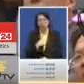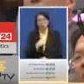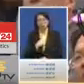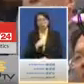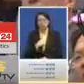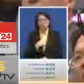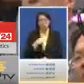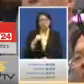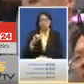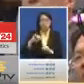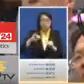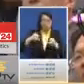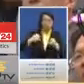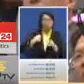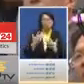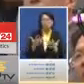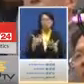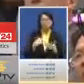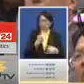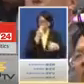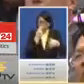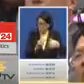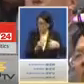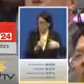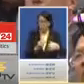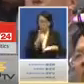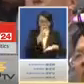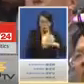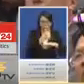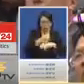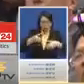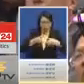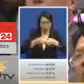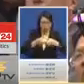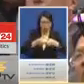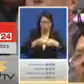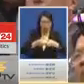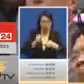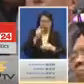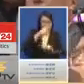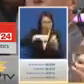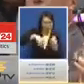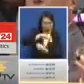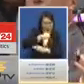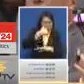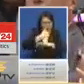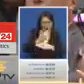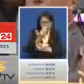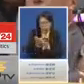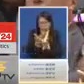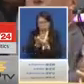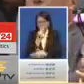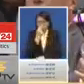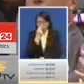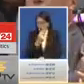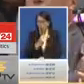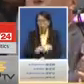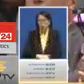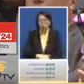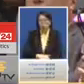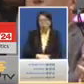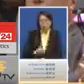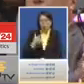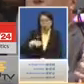มครับเขาดูเลยหัวหน้าทีมเศรษฐกิจและกระทรวงการคลังนี่สำคัญท่านไม่ได้ถูกพิพากษ